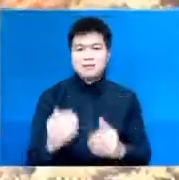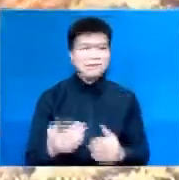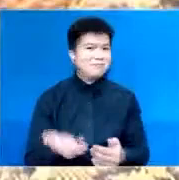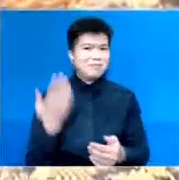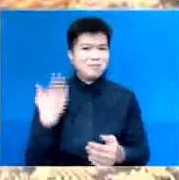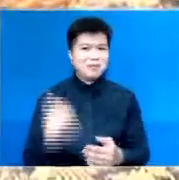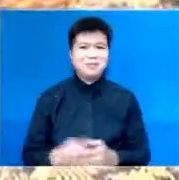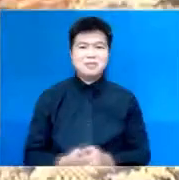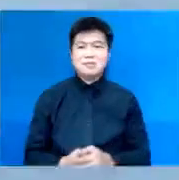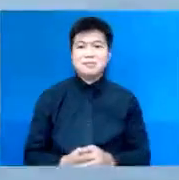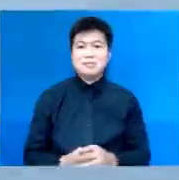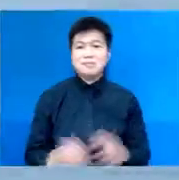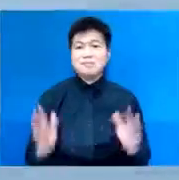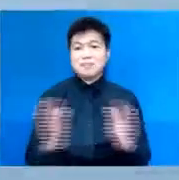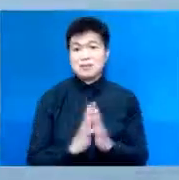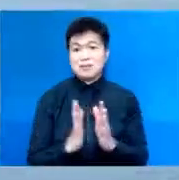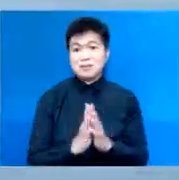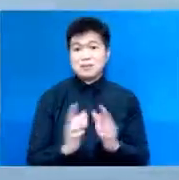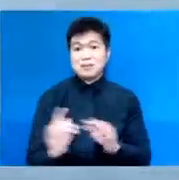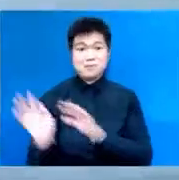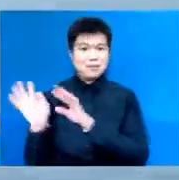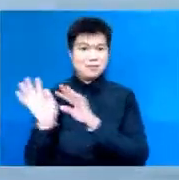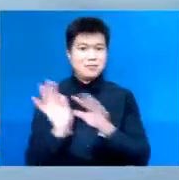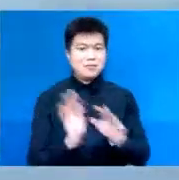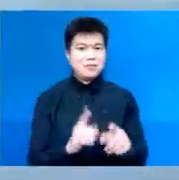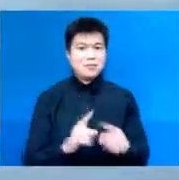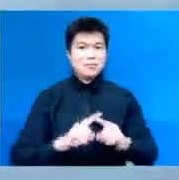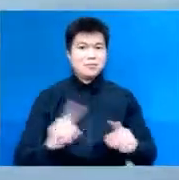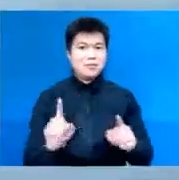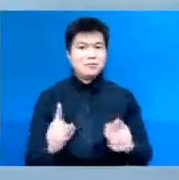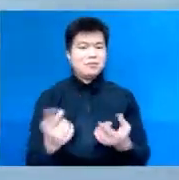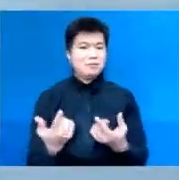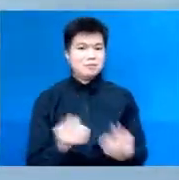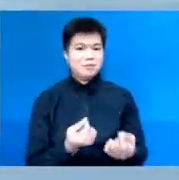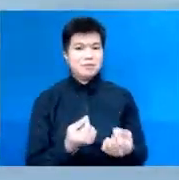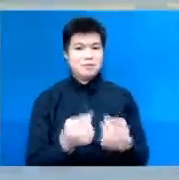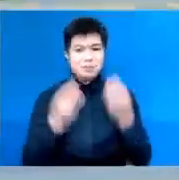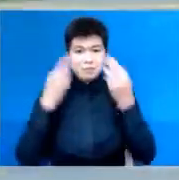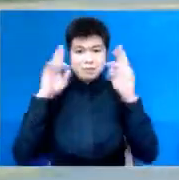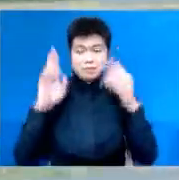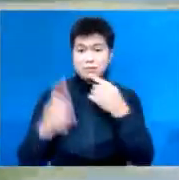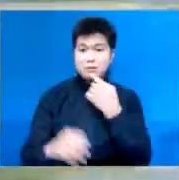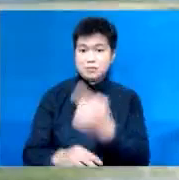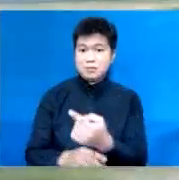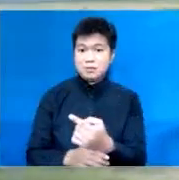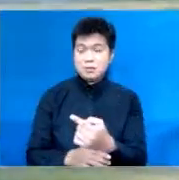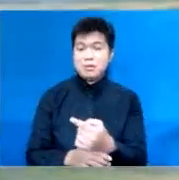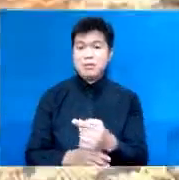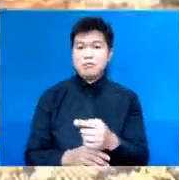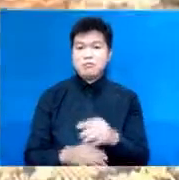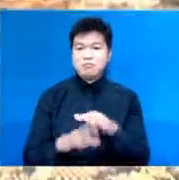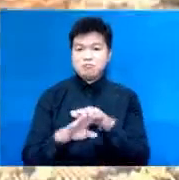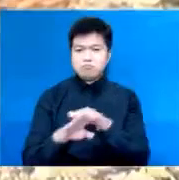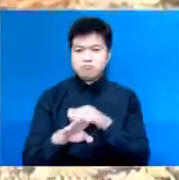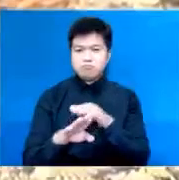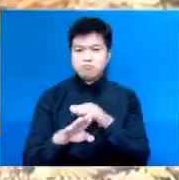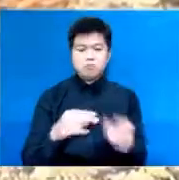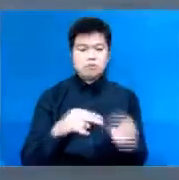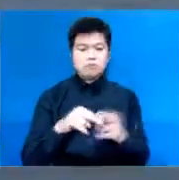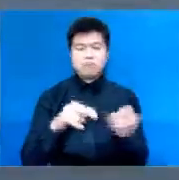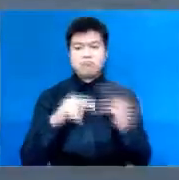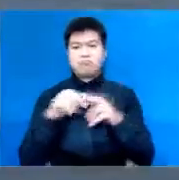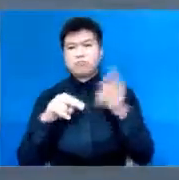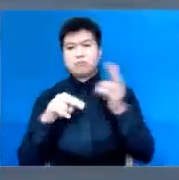pakay ng mga nagpupunta rito. Ayon kay Acting Mayor Floribar Bautista, unti-unti nang tumaas ang bilang ng mga bisita sa